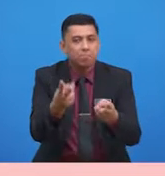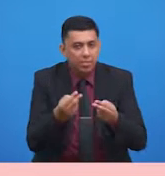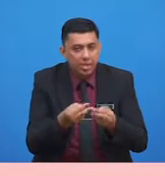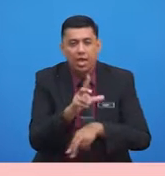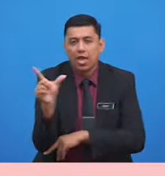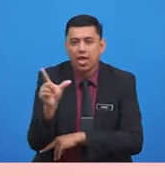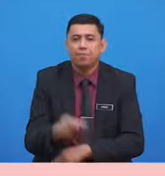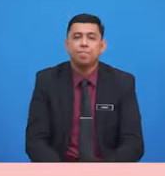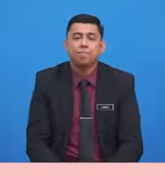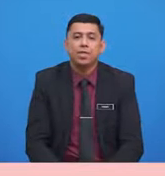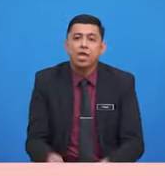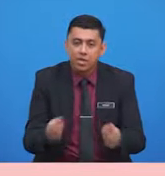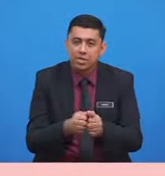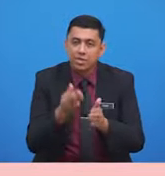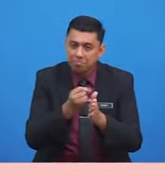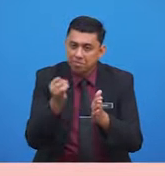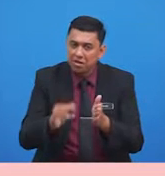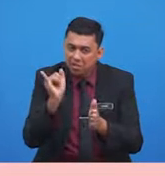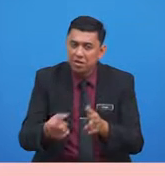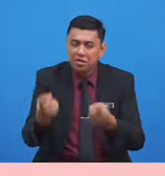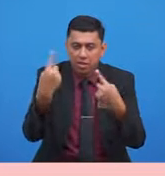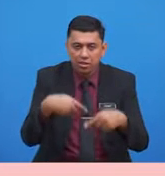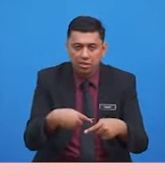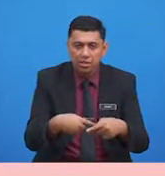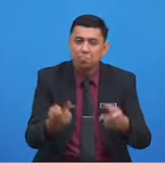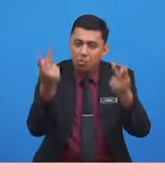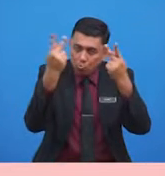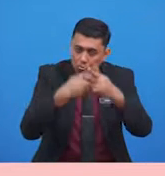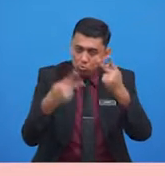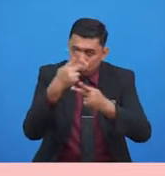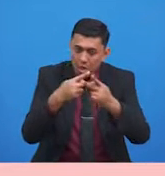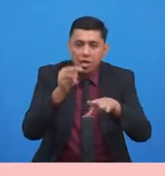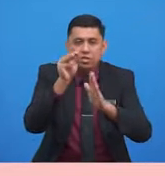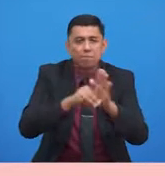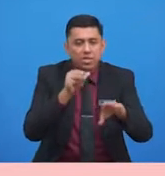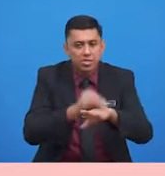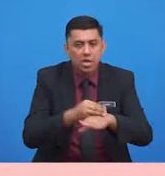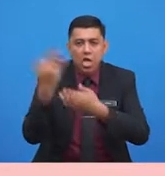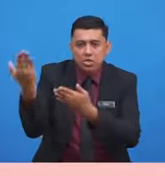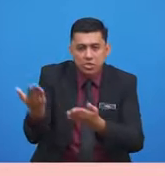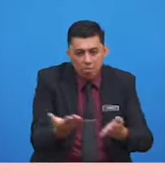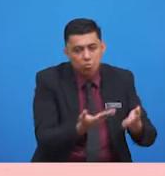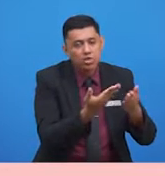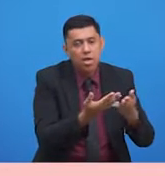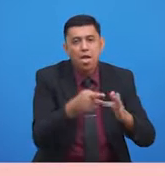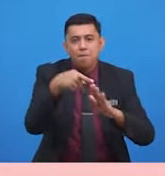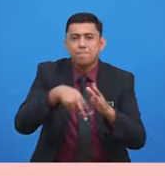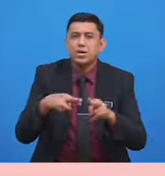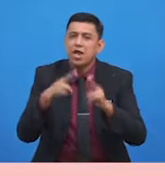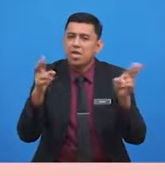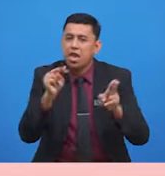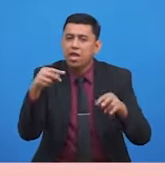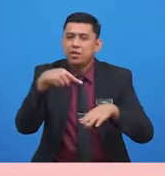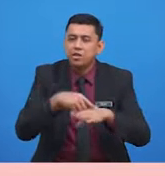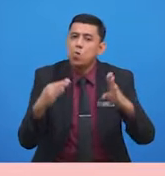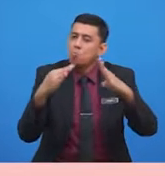hendaklah dengan jiran yang datang berkunjung semasa sambutan perayaan di